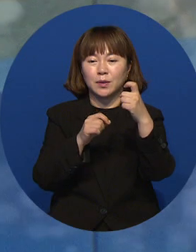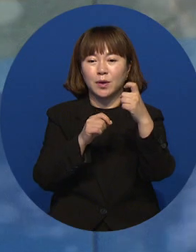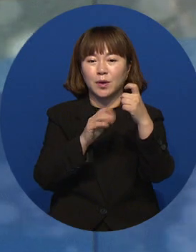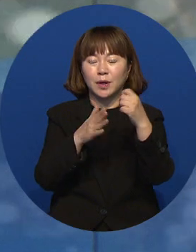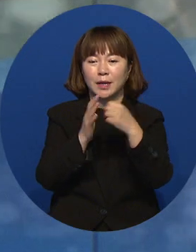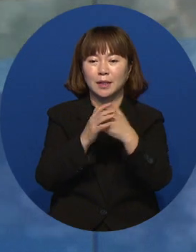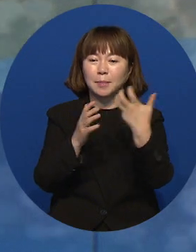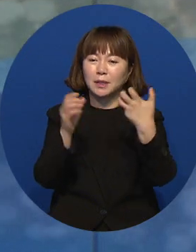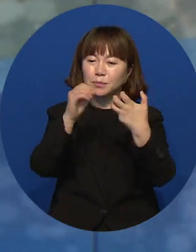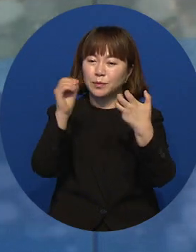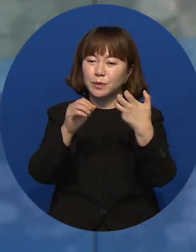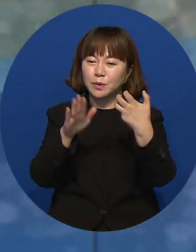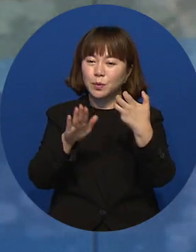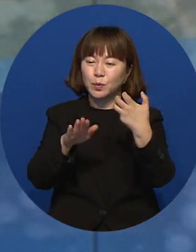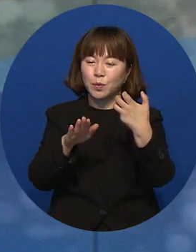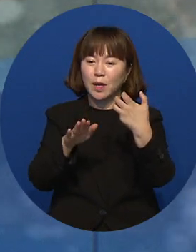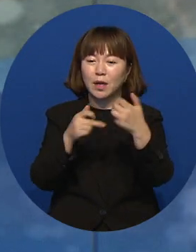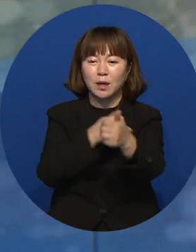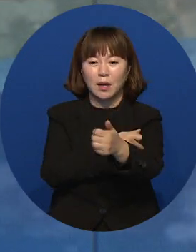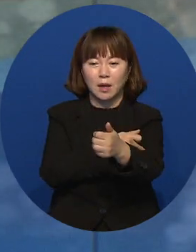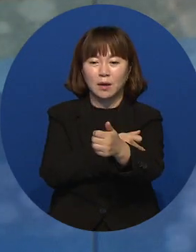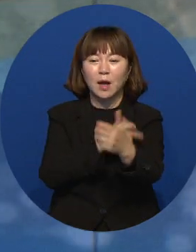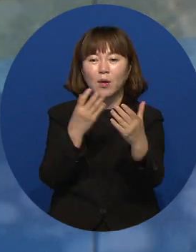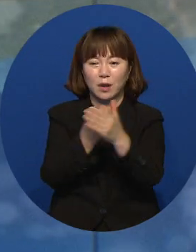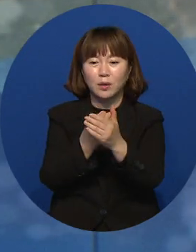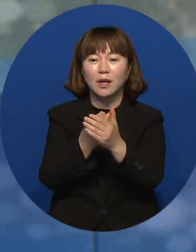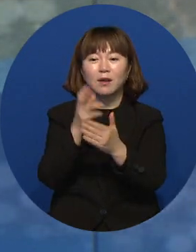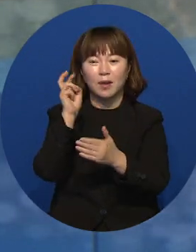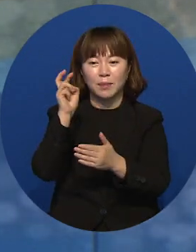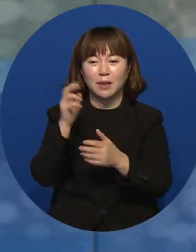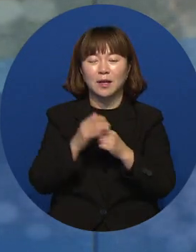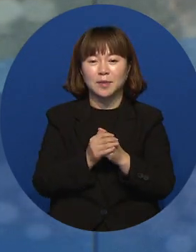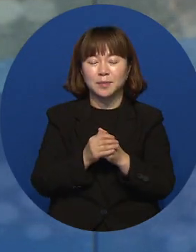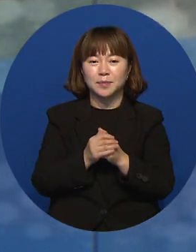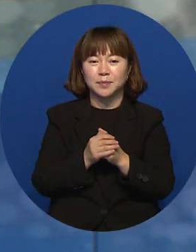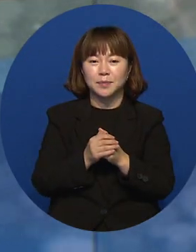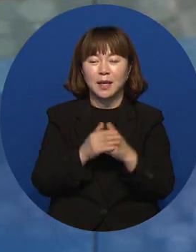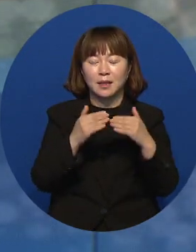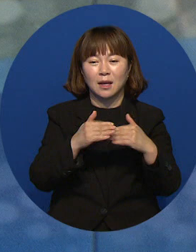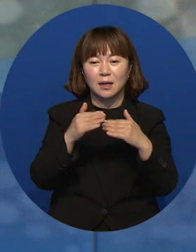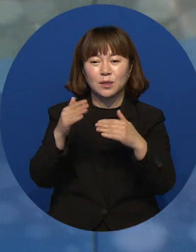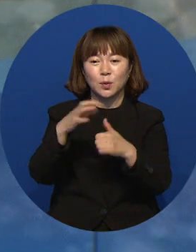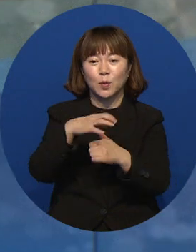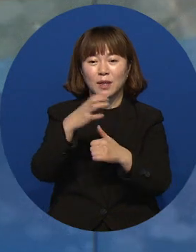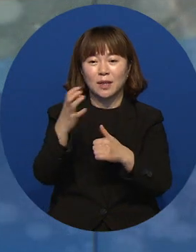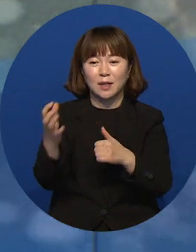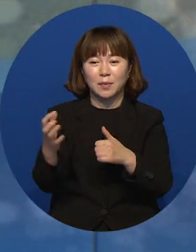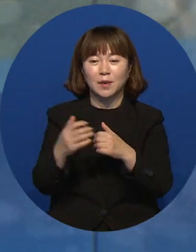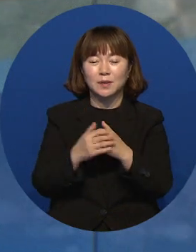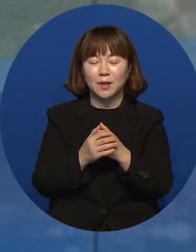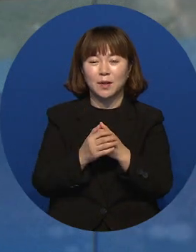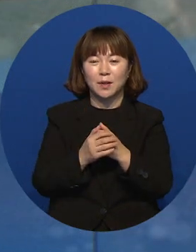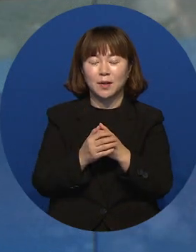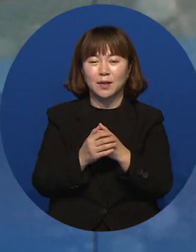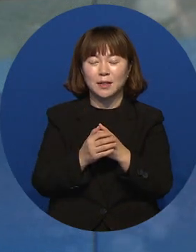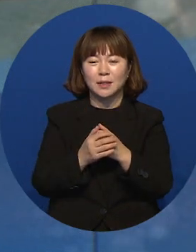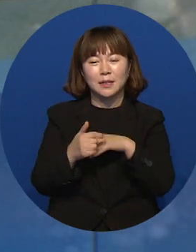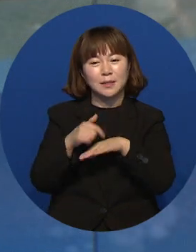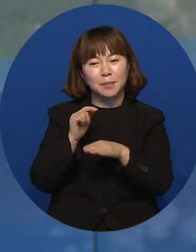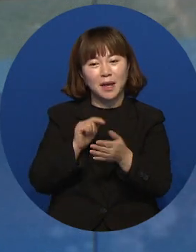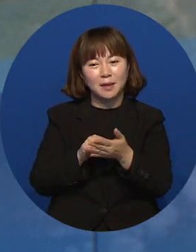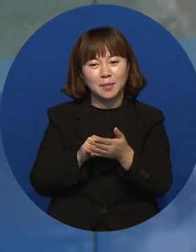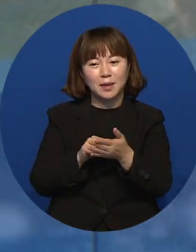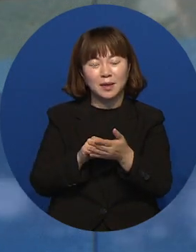접종을 완료할 것으로 전망하고 있습니다 이 단계적 완화 되면서 이 심리적으로 어 방역에 대한 마음이 좀